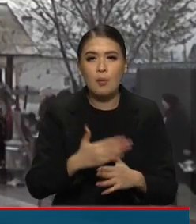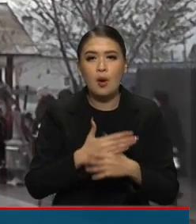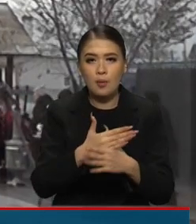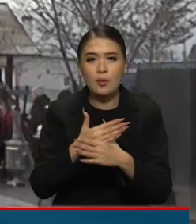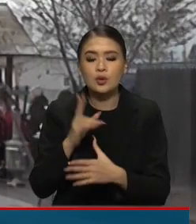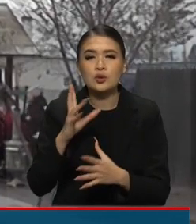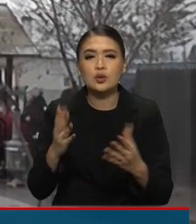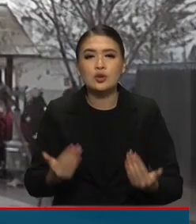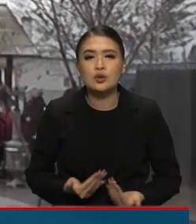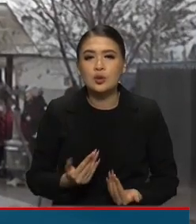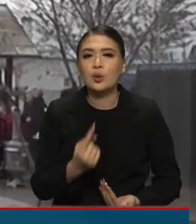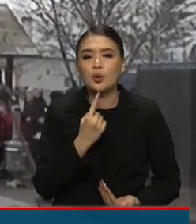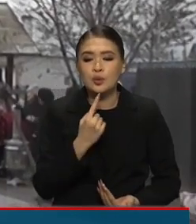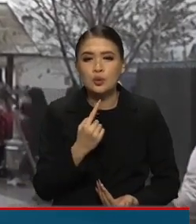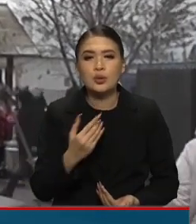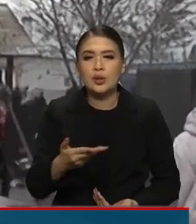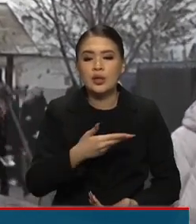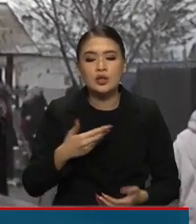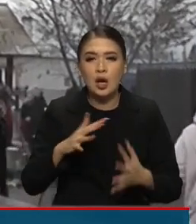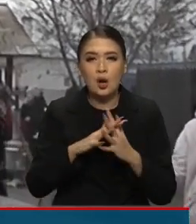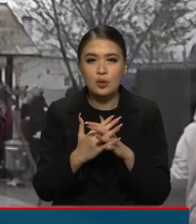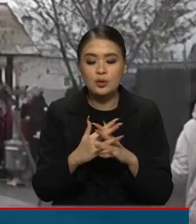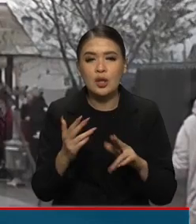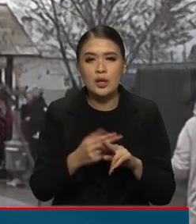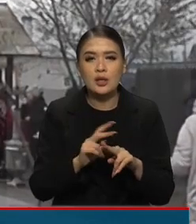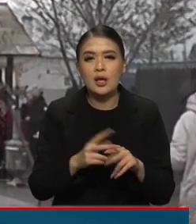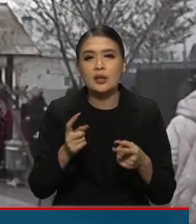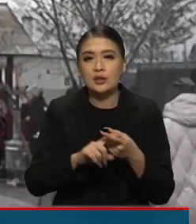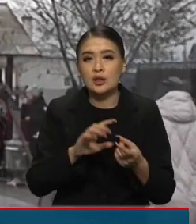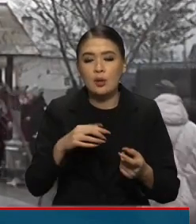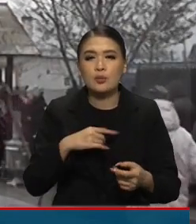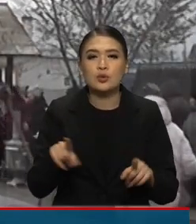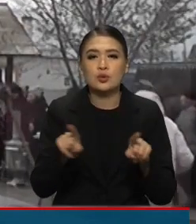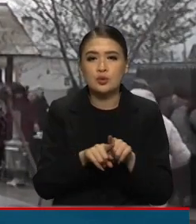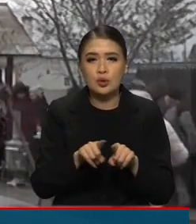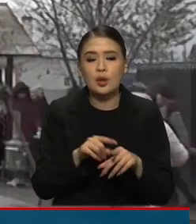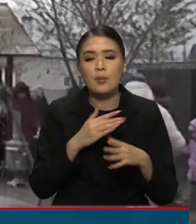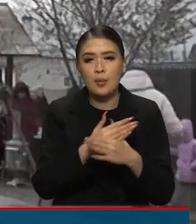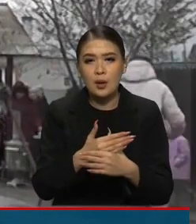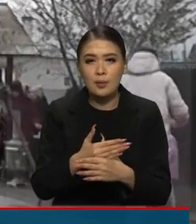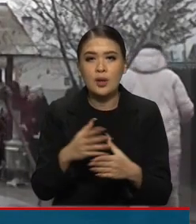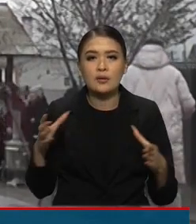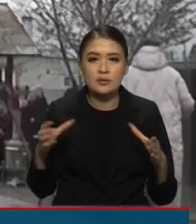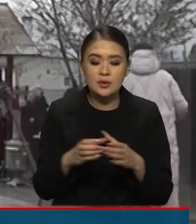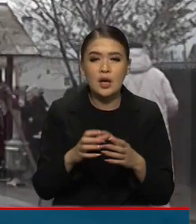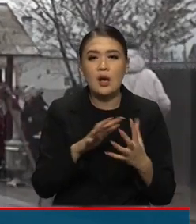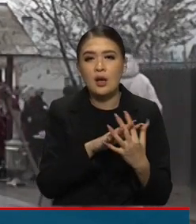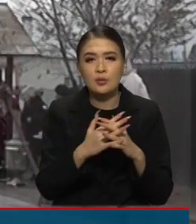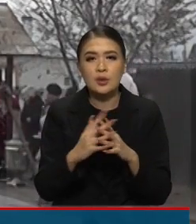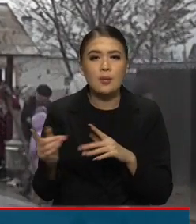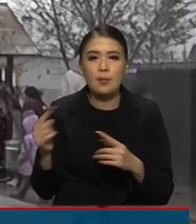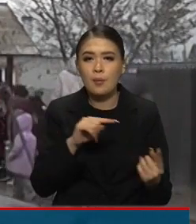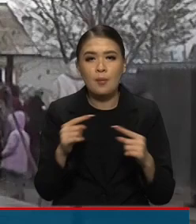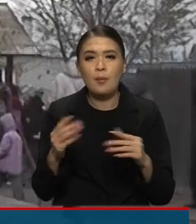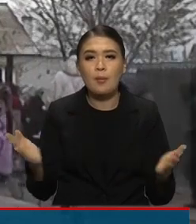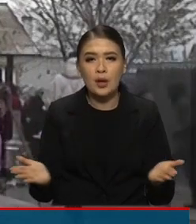нуждающимся семьям в нашем поселке. Вне зависимости от проявляемой инициативы населения, местные власти района и поселка активно поддерживают